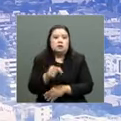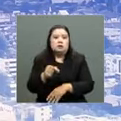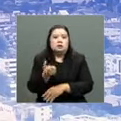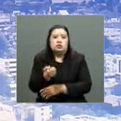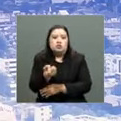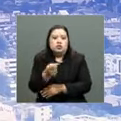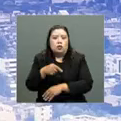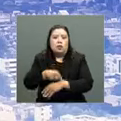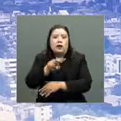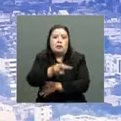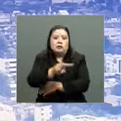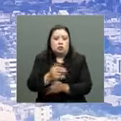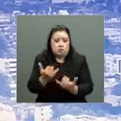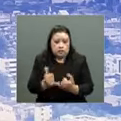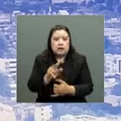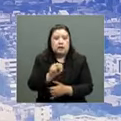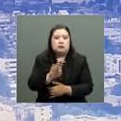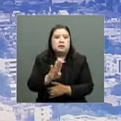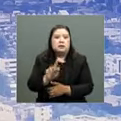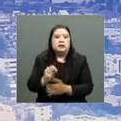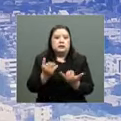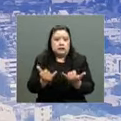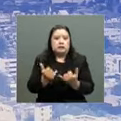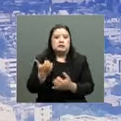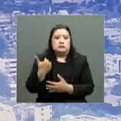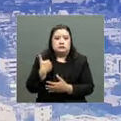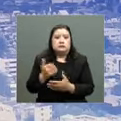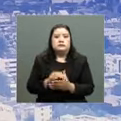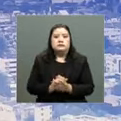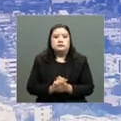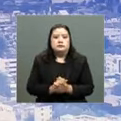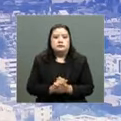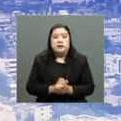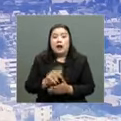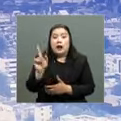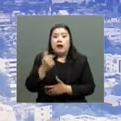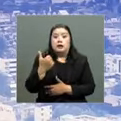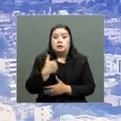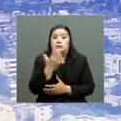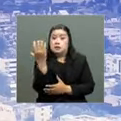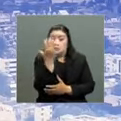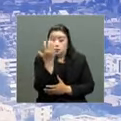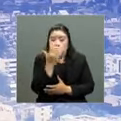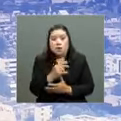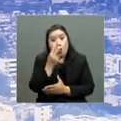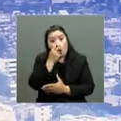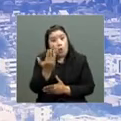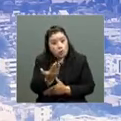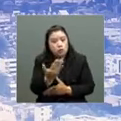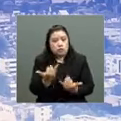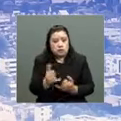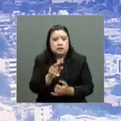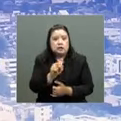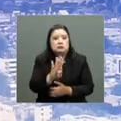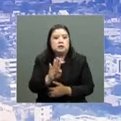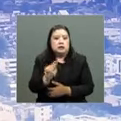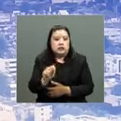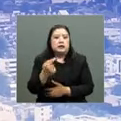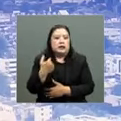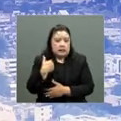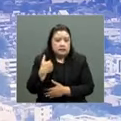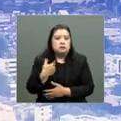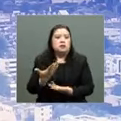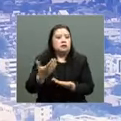มาณสักบ่ายสองท่าน NBT นี่แหละครับท่านผู้ชมทุกคนที่อยู่หน้าจอลองติดตามดูในรายละเอียดซึ่งจะมีอยู่มากมาย